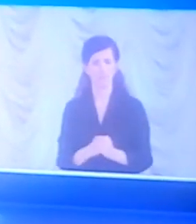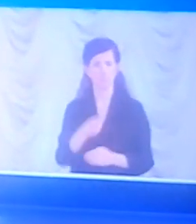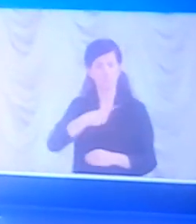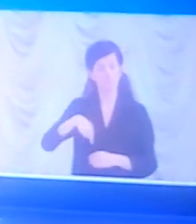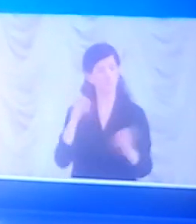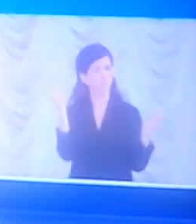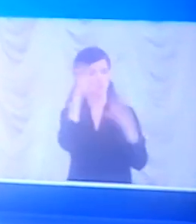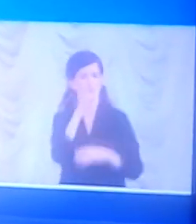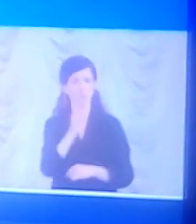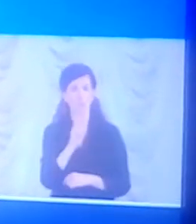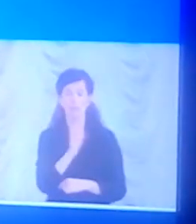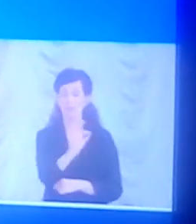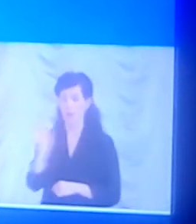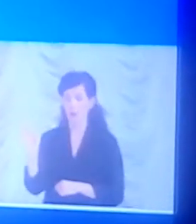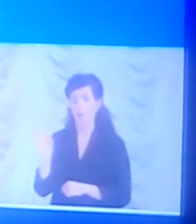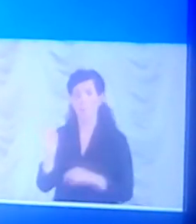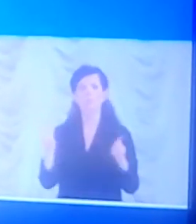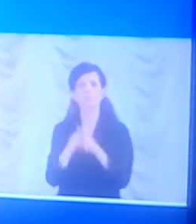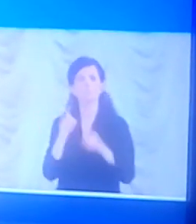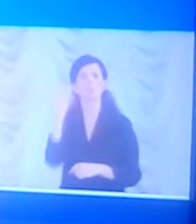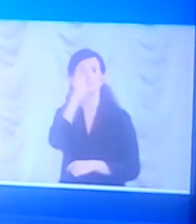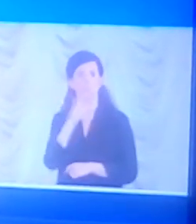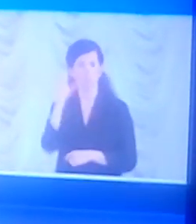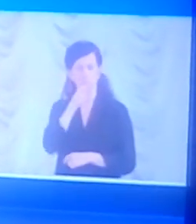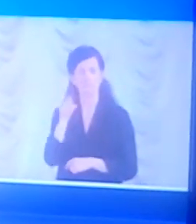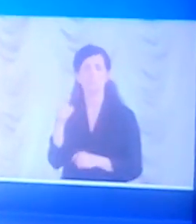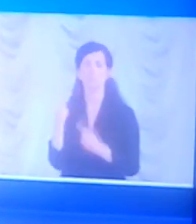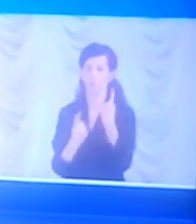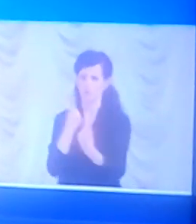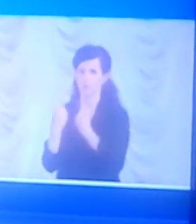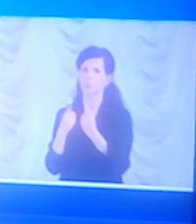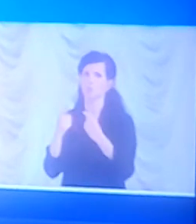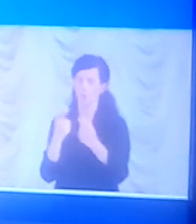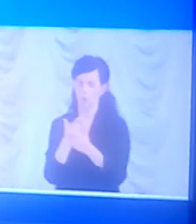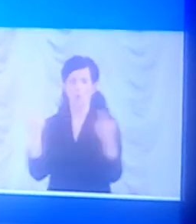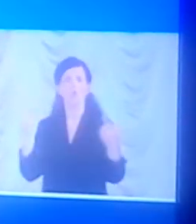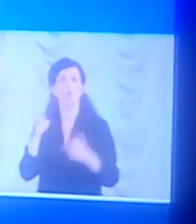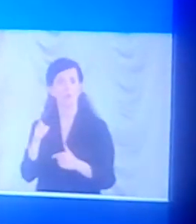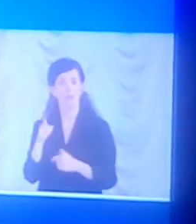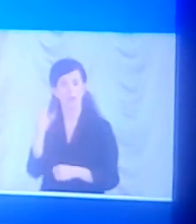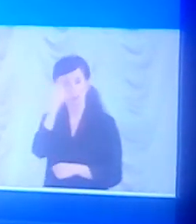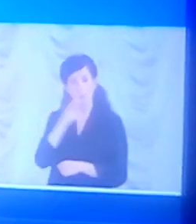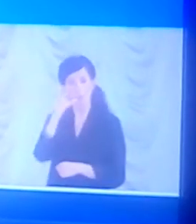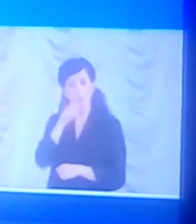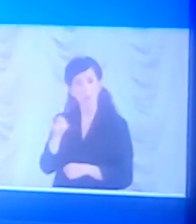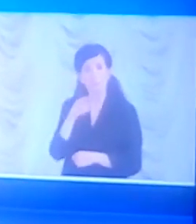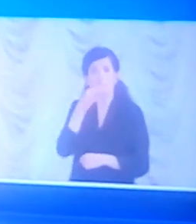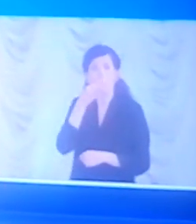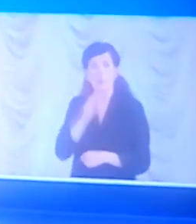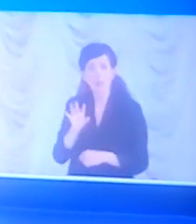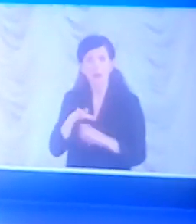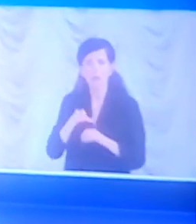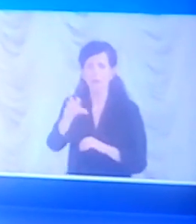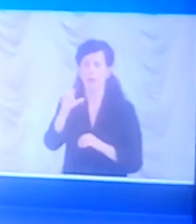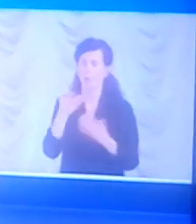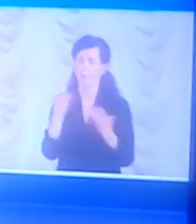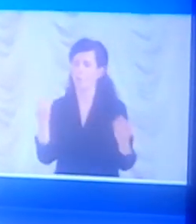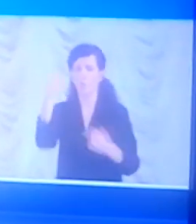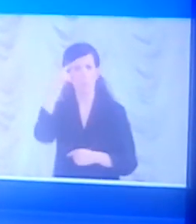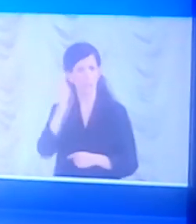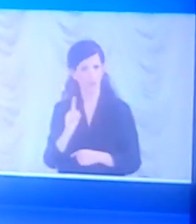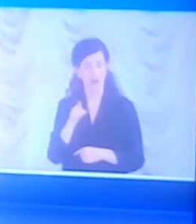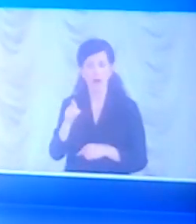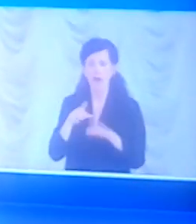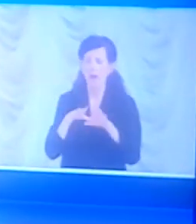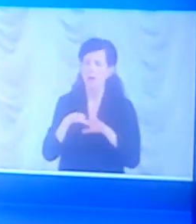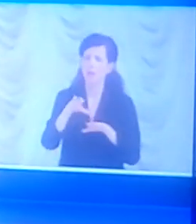settori particolarmente colpiti, penso al turismo. Stiamo parlando di un settore che non riuscirà certo a recuperare, a rimediare